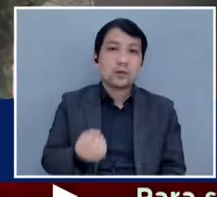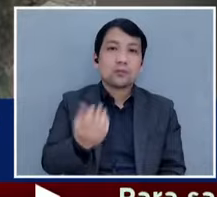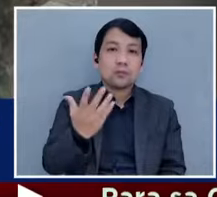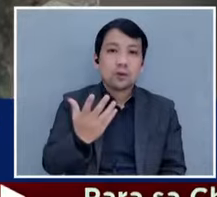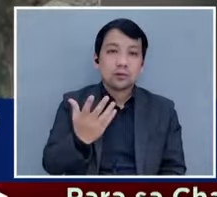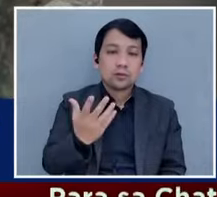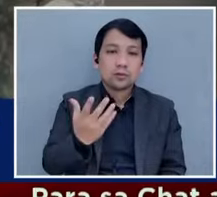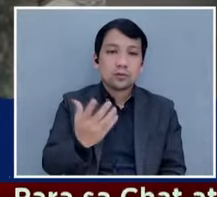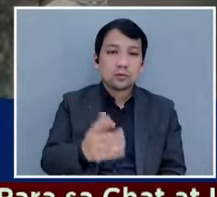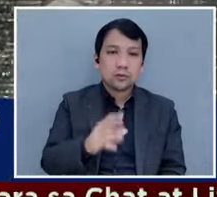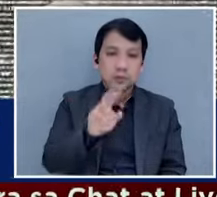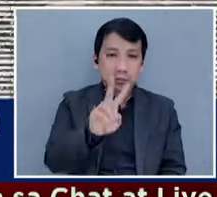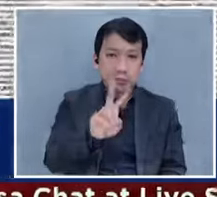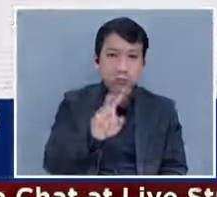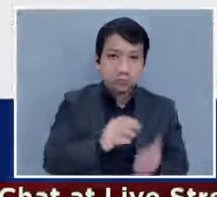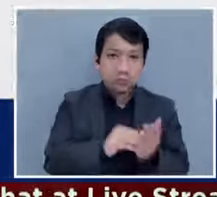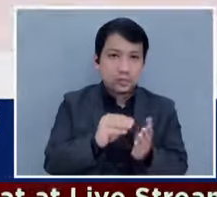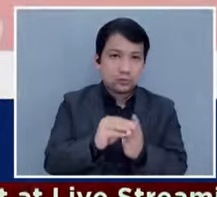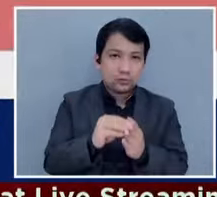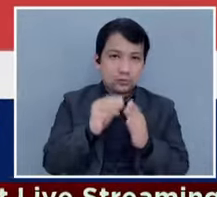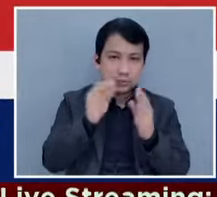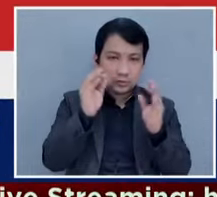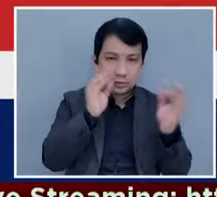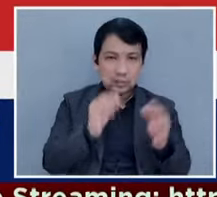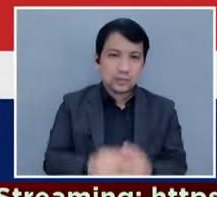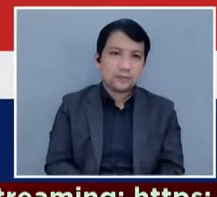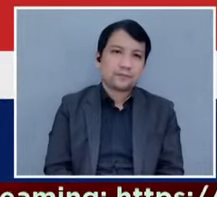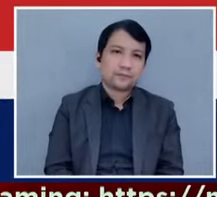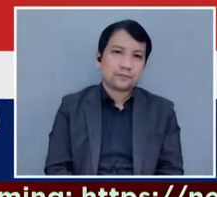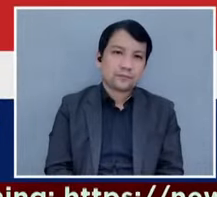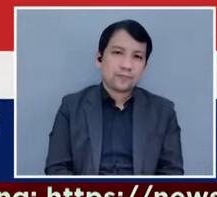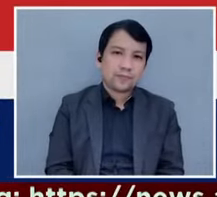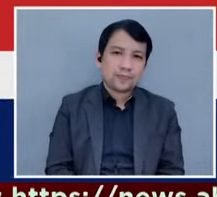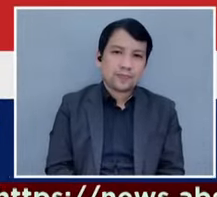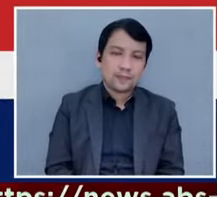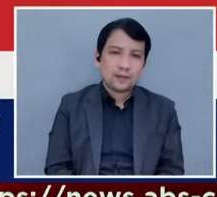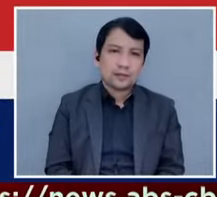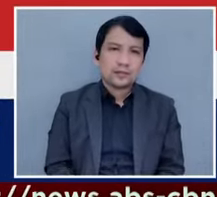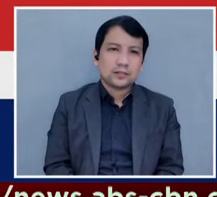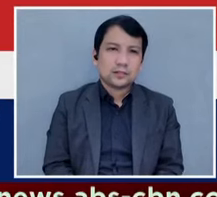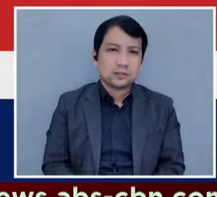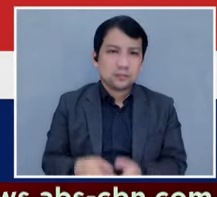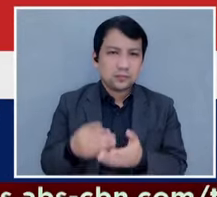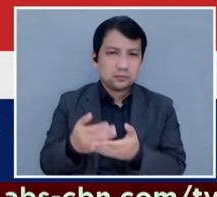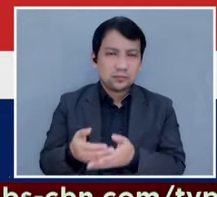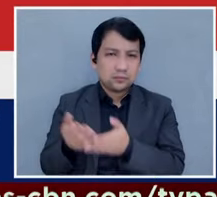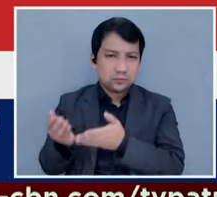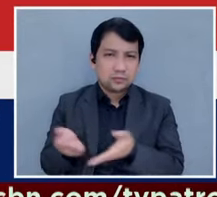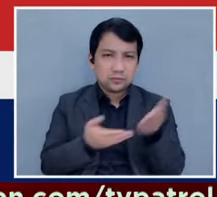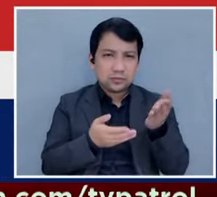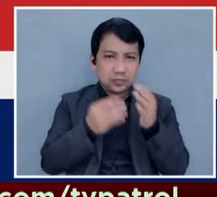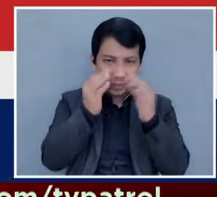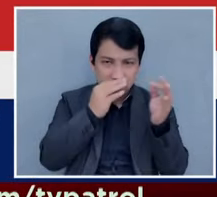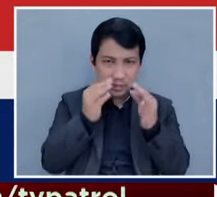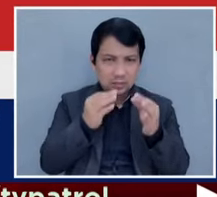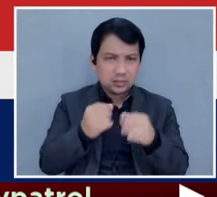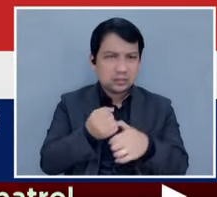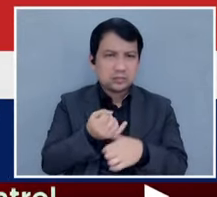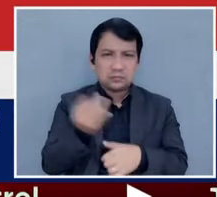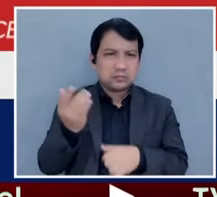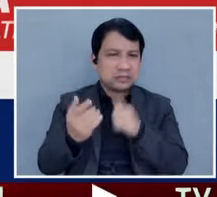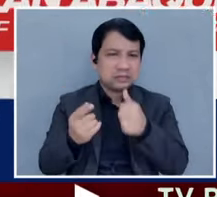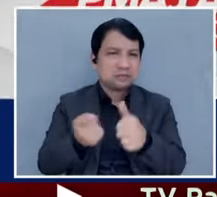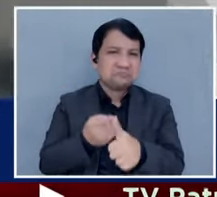mahigit 2 milyong piso. Sabi niya, magdi-deliver lang daw siya ng droga. Sa tingin ko namin, hindi lang ito yung unang beses na ginawa